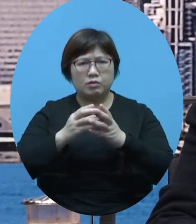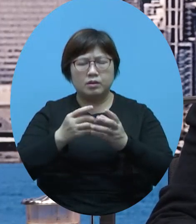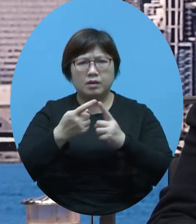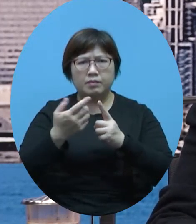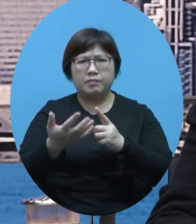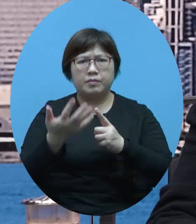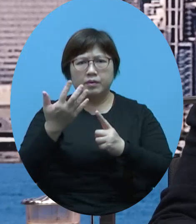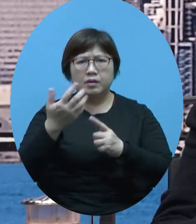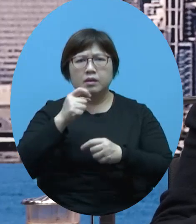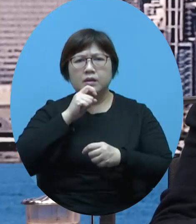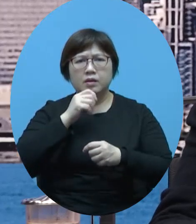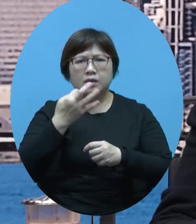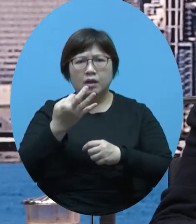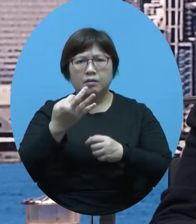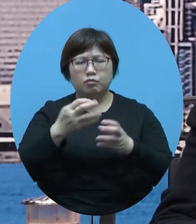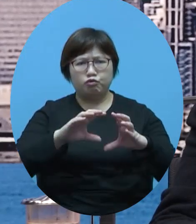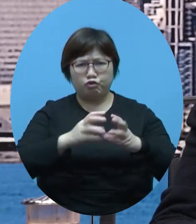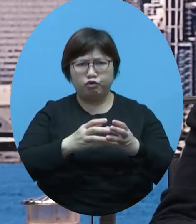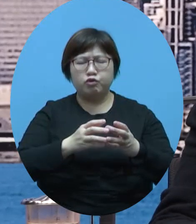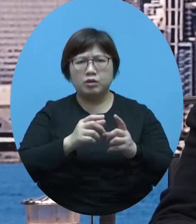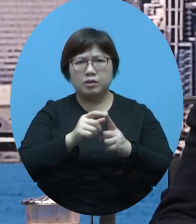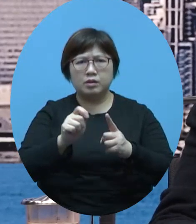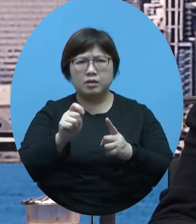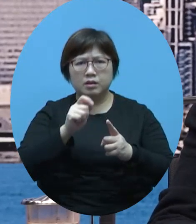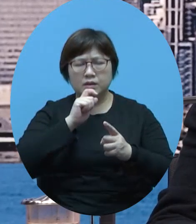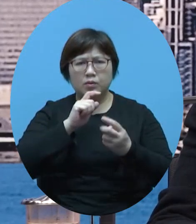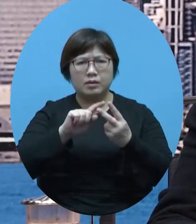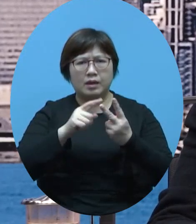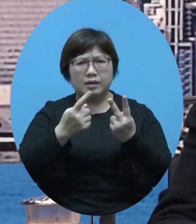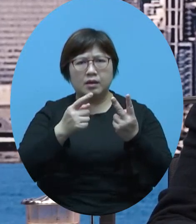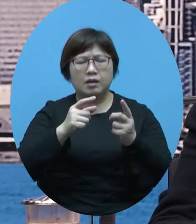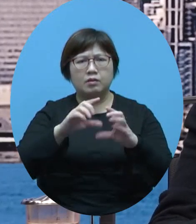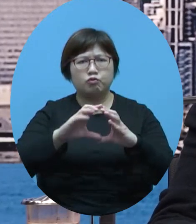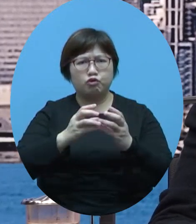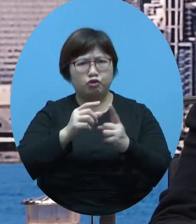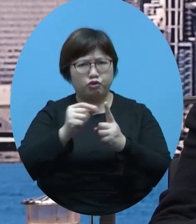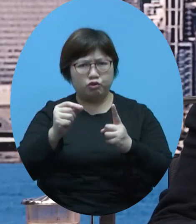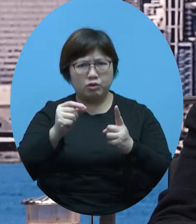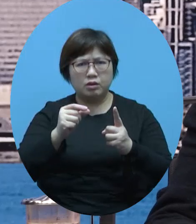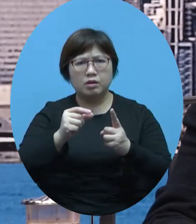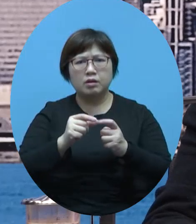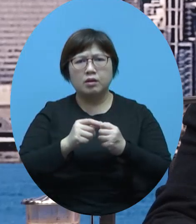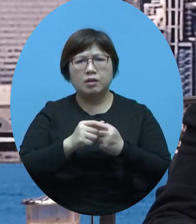就其實係有3位咧係同一個團嘅，即係有21人團，即係包埋個